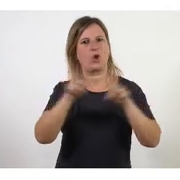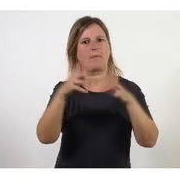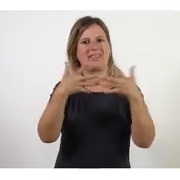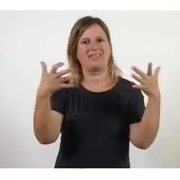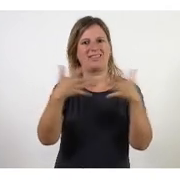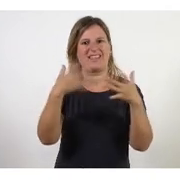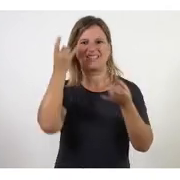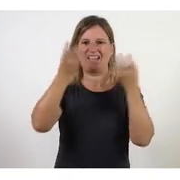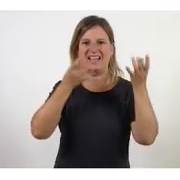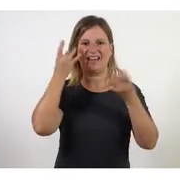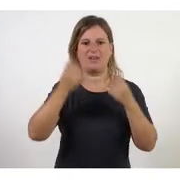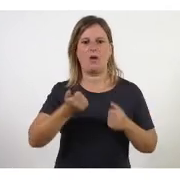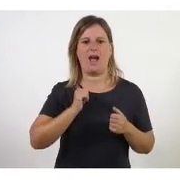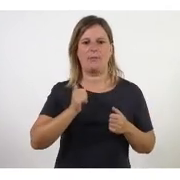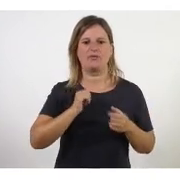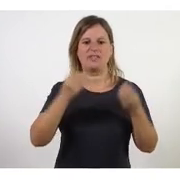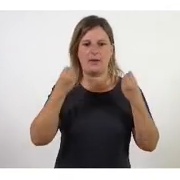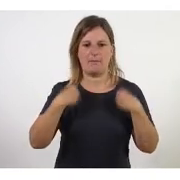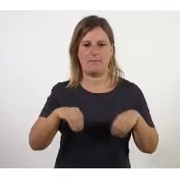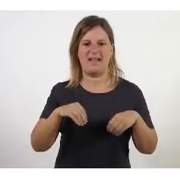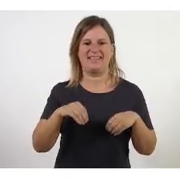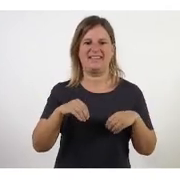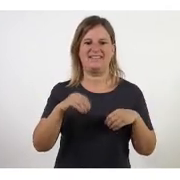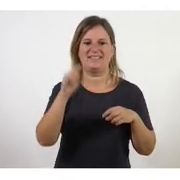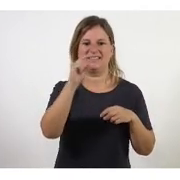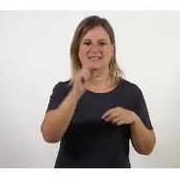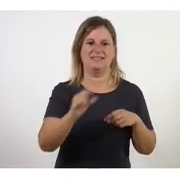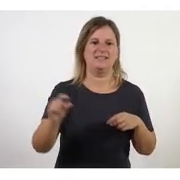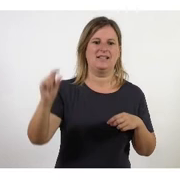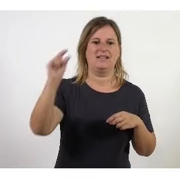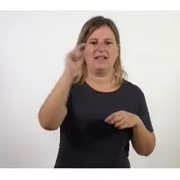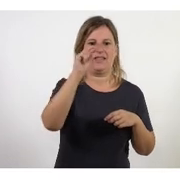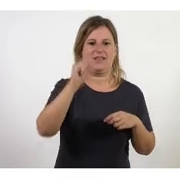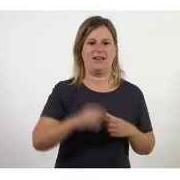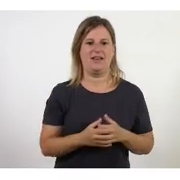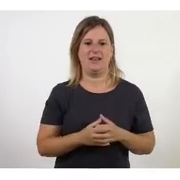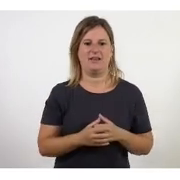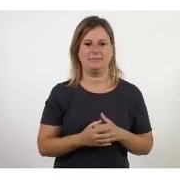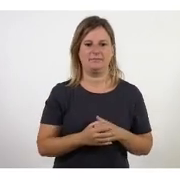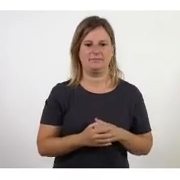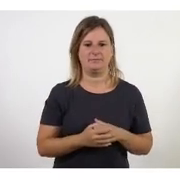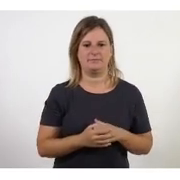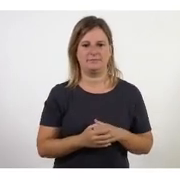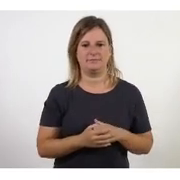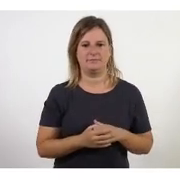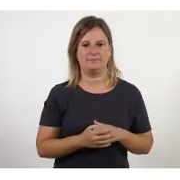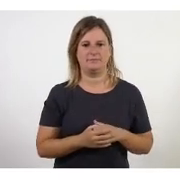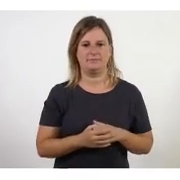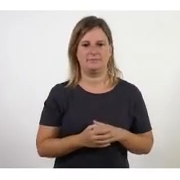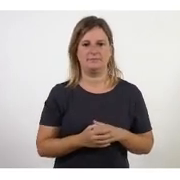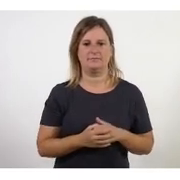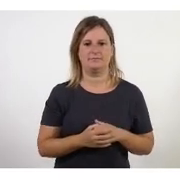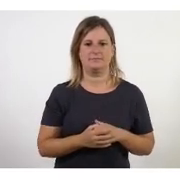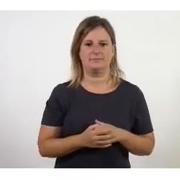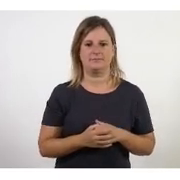Aprofitarem aquesta mateixa capa. Aquesta capa me l'emportaré cap aquí dalt i la deixarem per aquí. Vale?